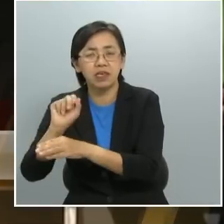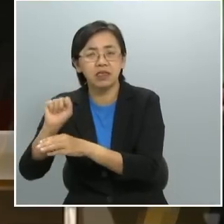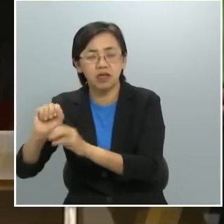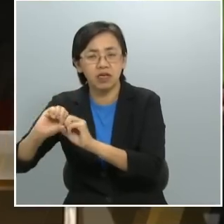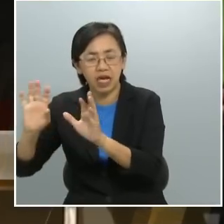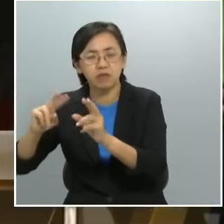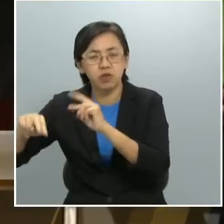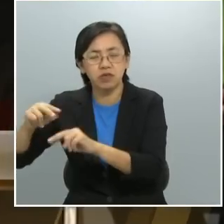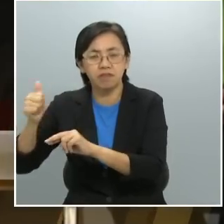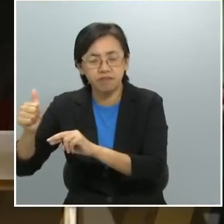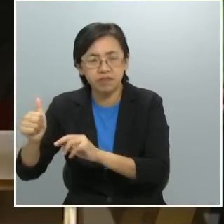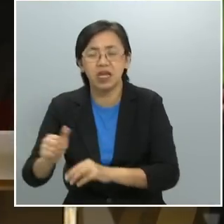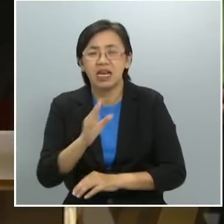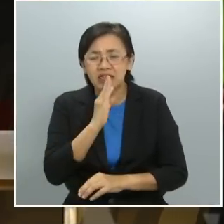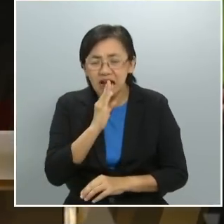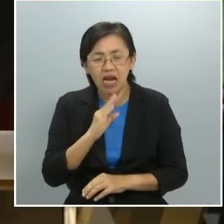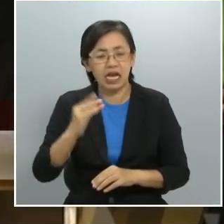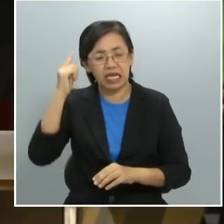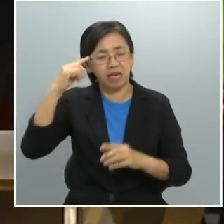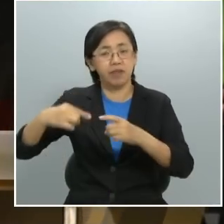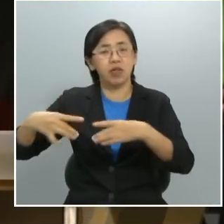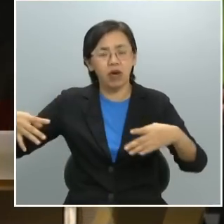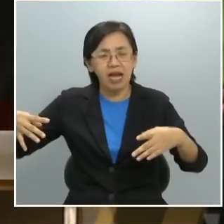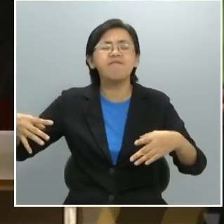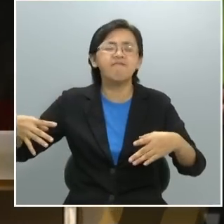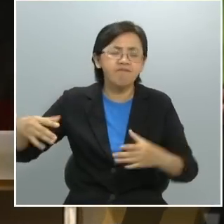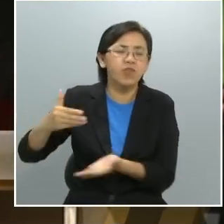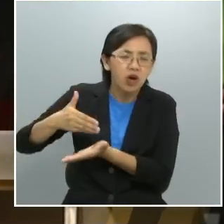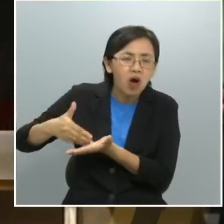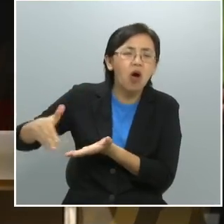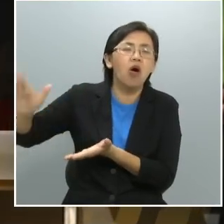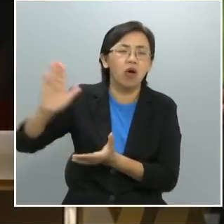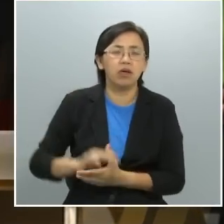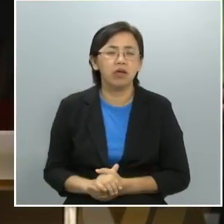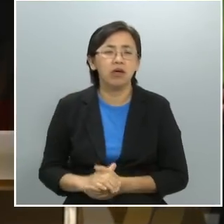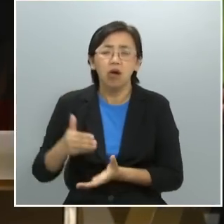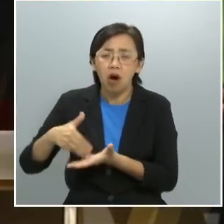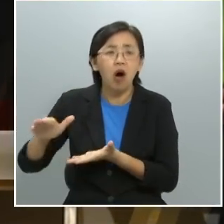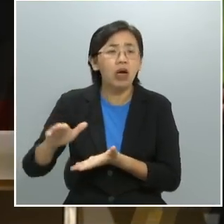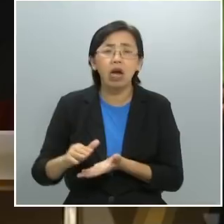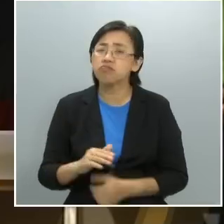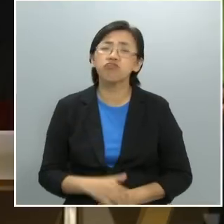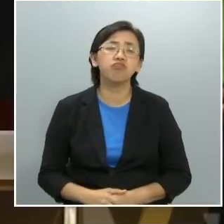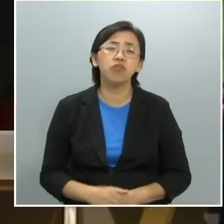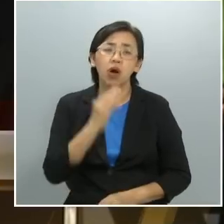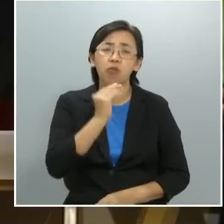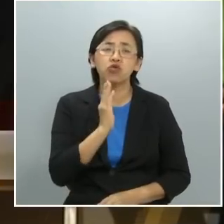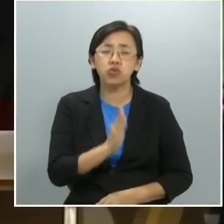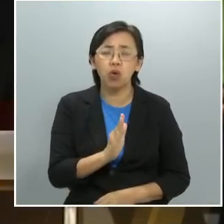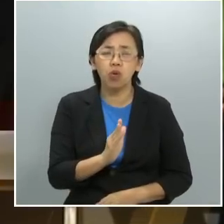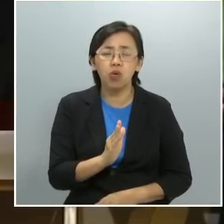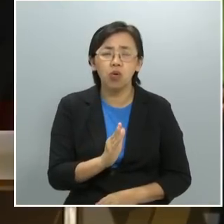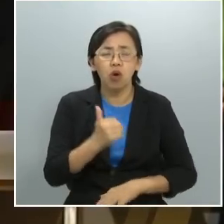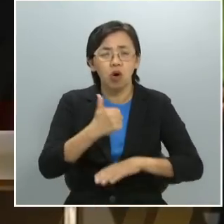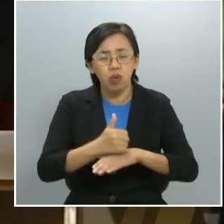ประสิทธิภาพ ดังนั้นเมื่อความต้องการไม่ตรงกันจึงจำเป็นต้องขับออกจากพรรคเป็นเรื่องที่ตรงไปตรงมาหัวหน้าพรรคก็มี